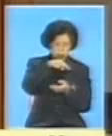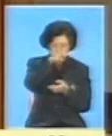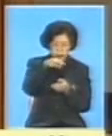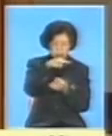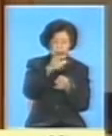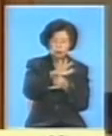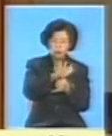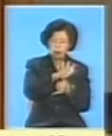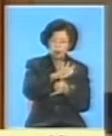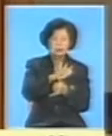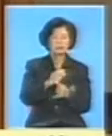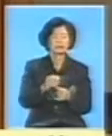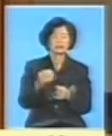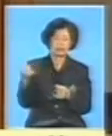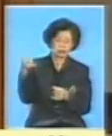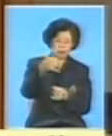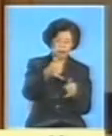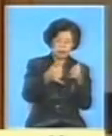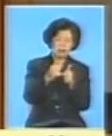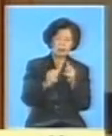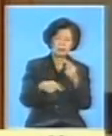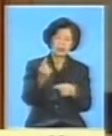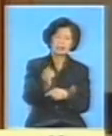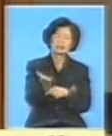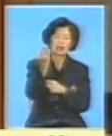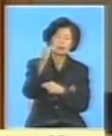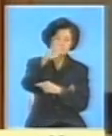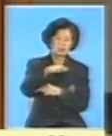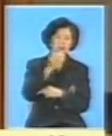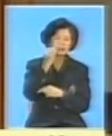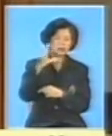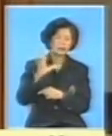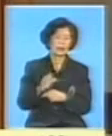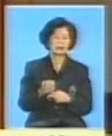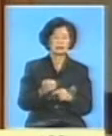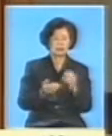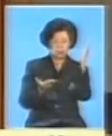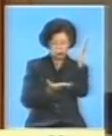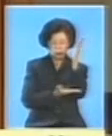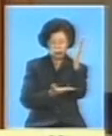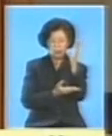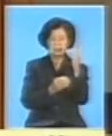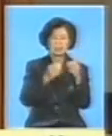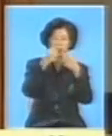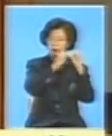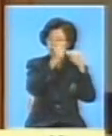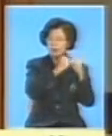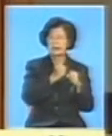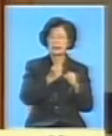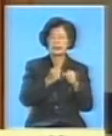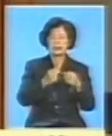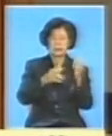จำวันไปเช้าเย็นกลับแรงงานตามฤดูกาลตัดอ้อยตัดขุดมันอันที่3คือแรงงานประจ